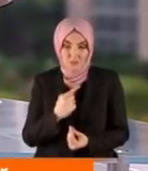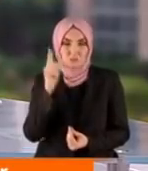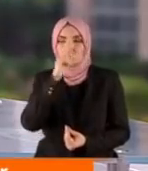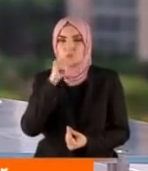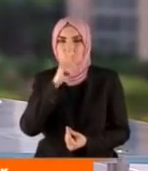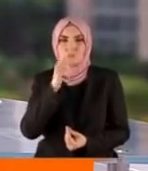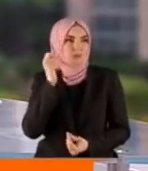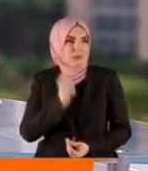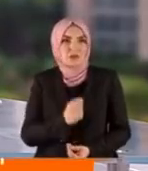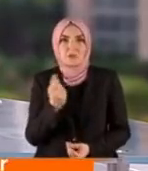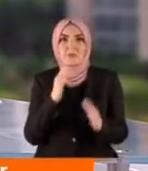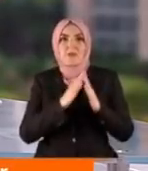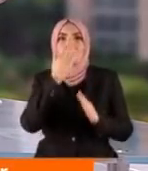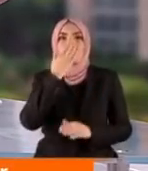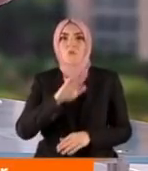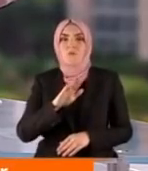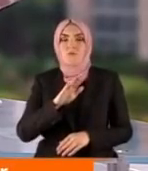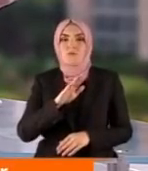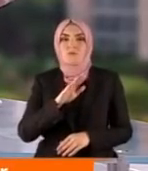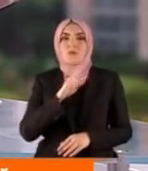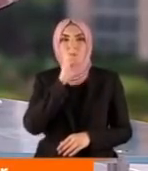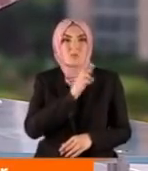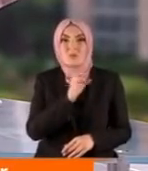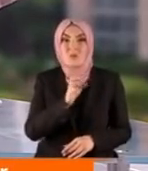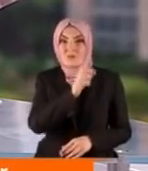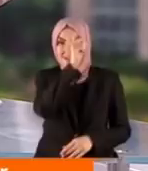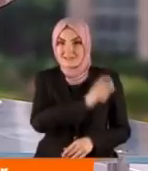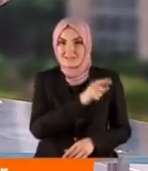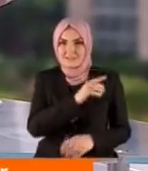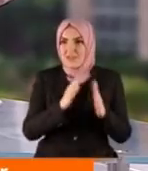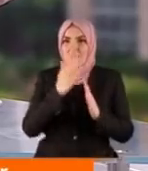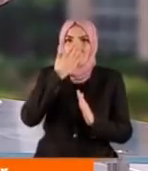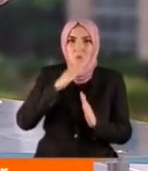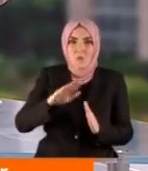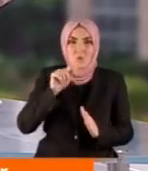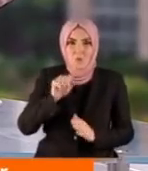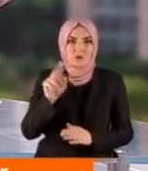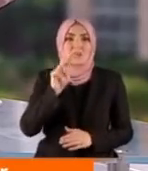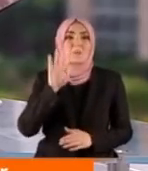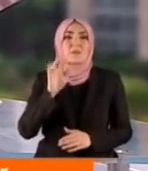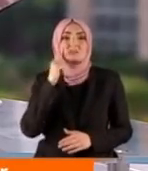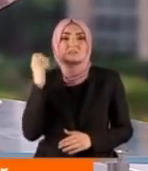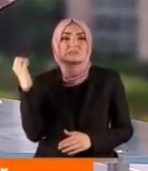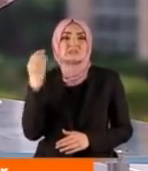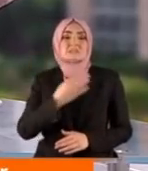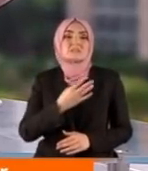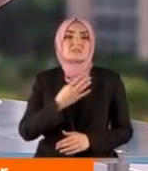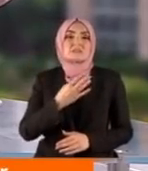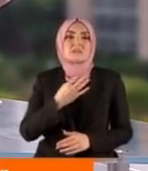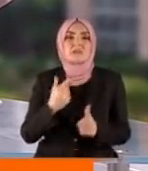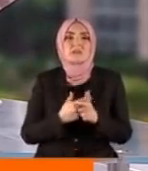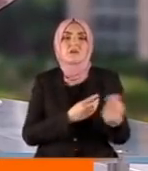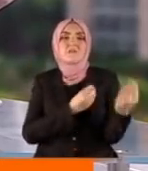dolandırıcı olmayan o daireyi tam 25 kişiye birden kiraya verdi. Kiracılar dolandırıldığını yeni evlerine taşınmaya hazırlanırken